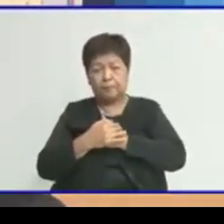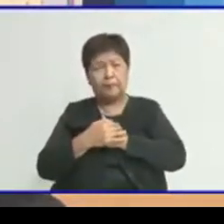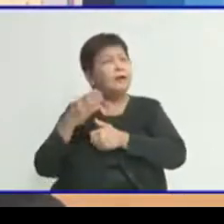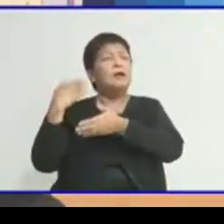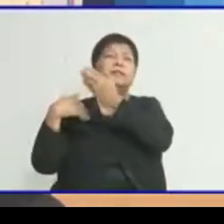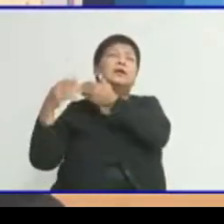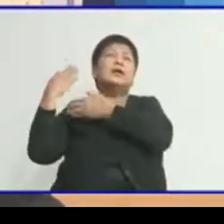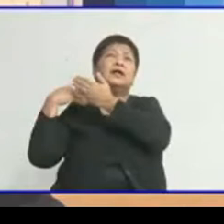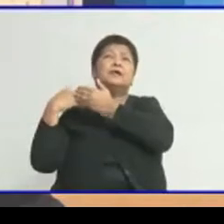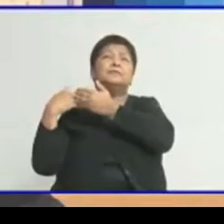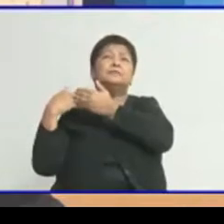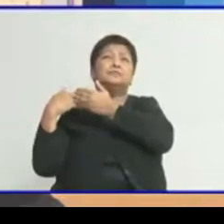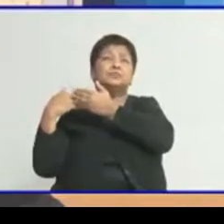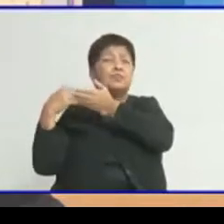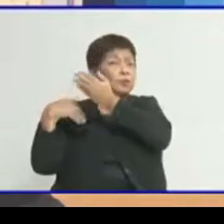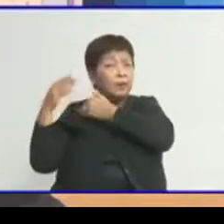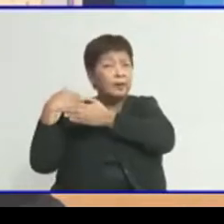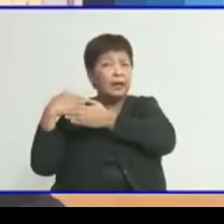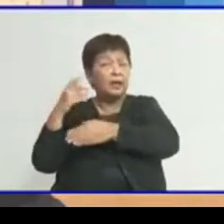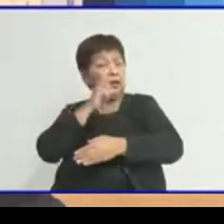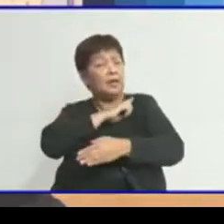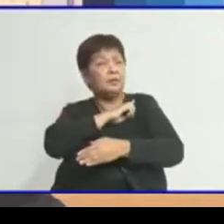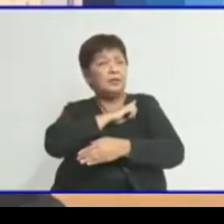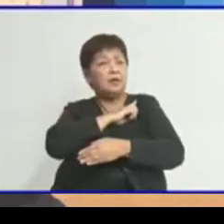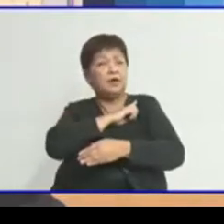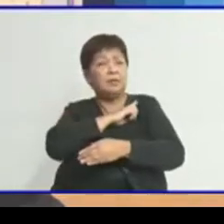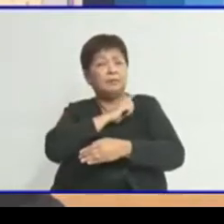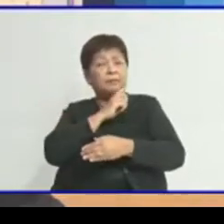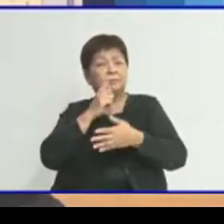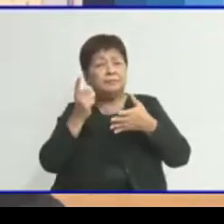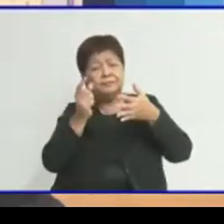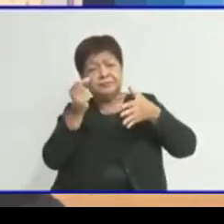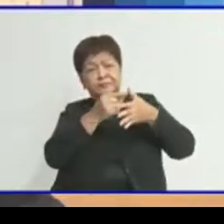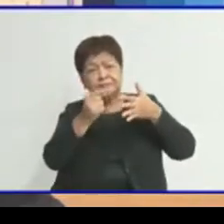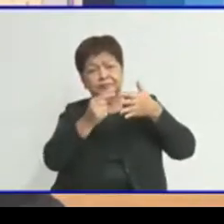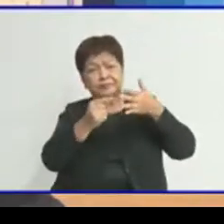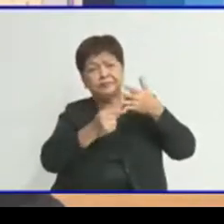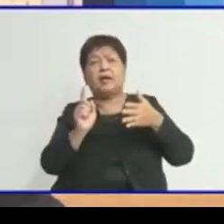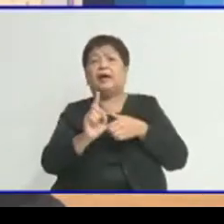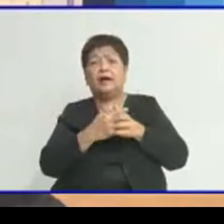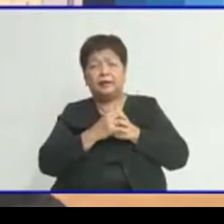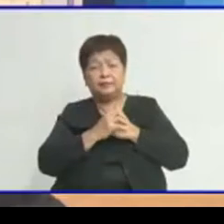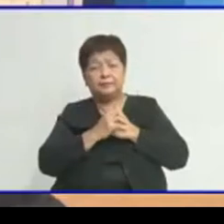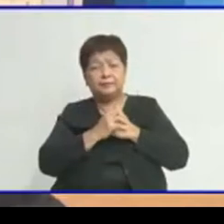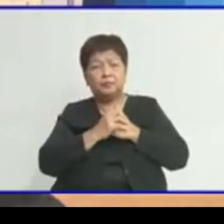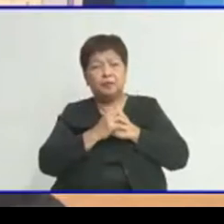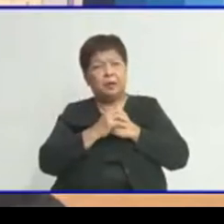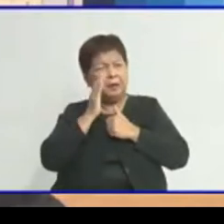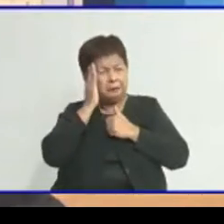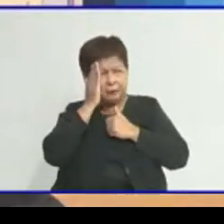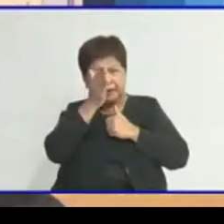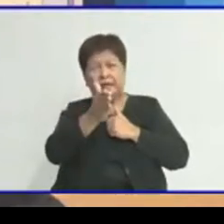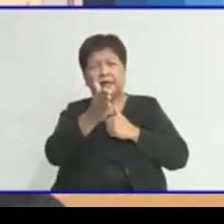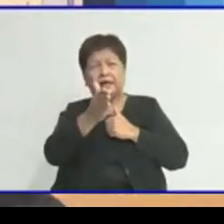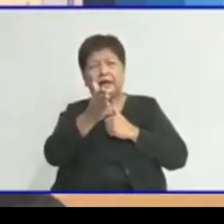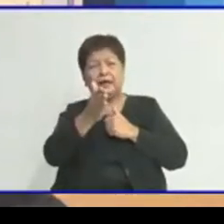หรือว่าอำนาจหน้าที่โดยปกติแล้วของ UNHCR เนี่ยมีอะไรบ้างนะคะแล้วก็ในอนาคตเรามองเห็นระบบ